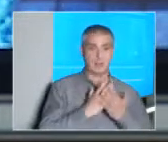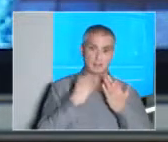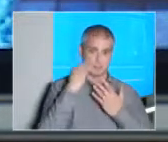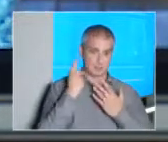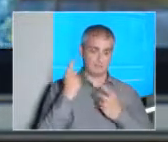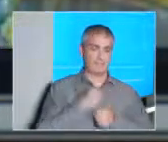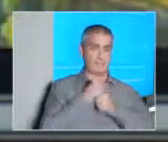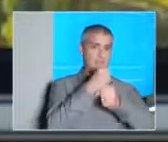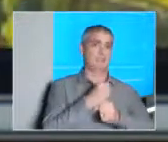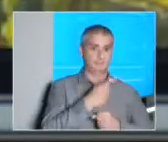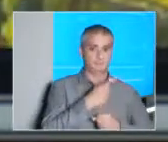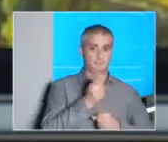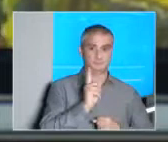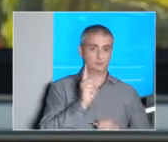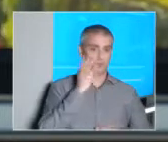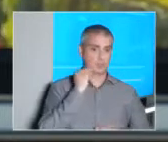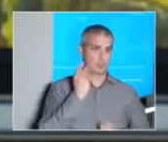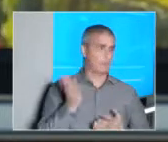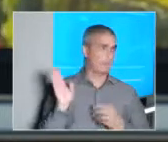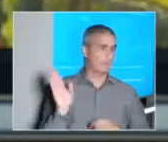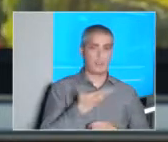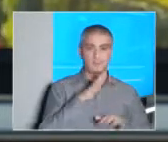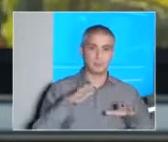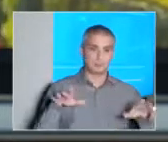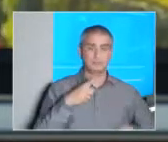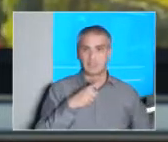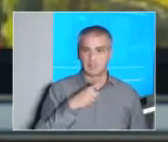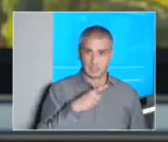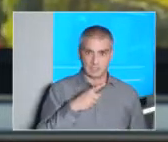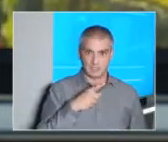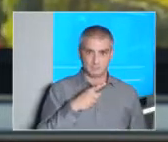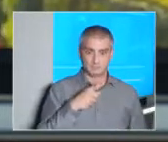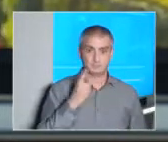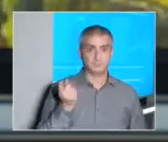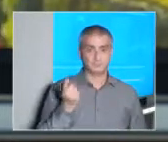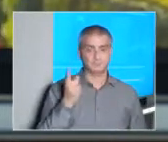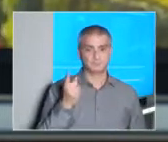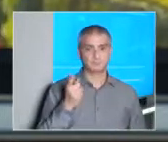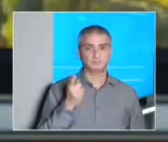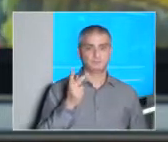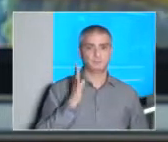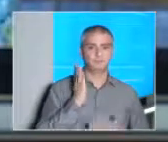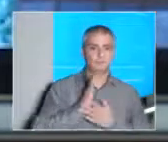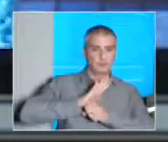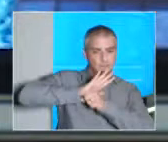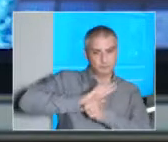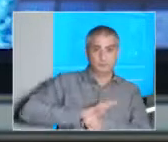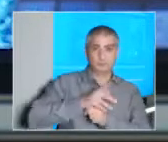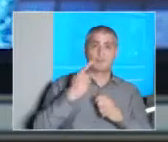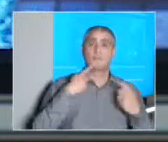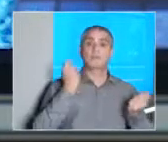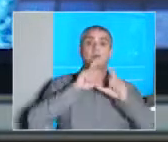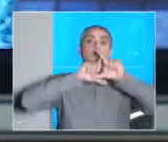מהנהנים, ומייצגים את מי שיהנו מפינוי שדה דוב, הם, איך נאמר, הלכו על הברכיים שלך השבוע,